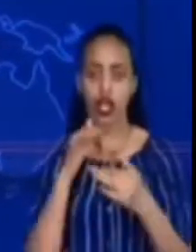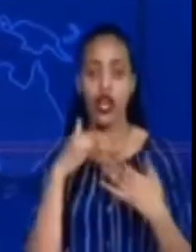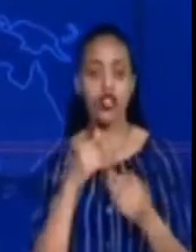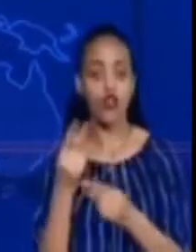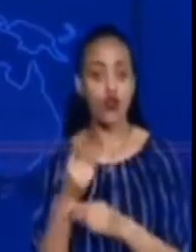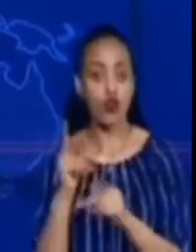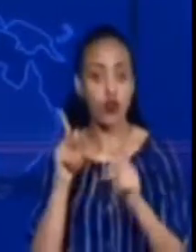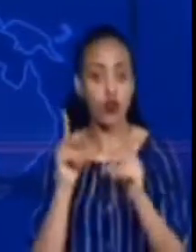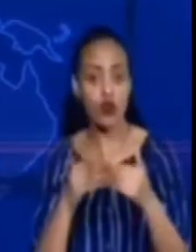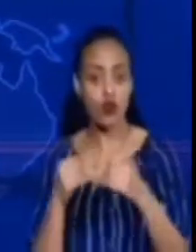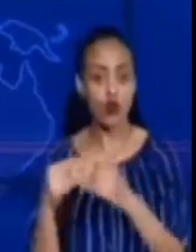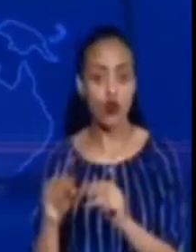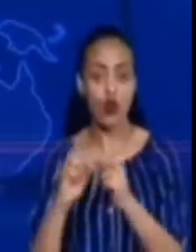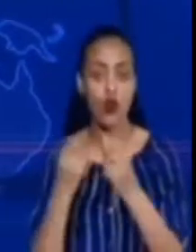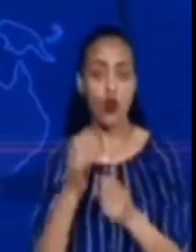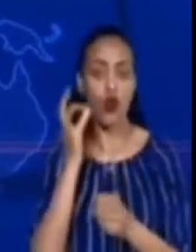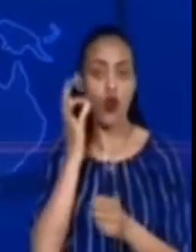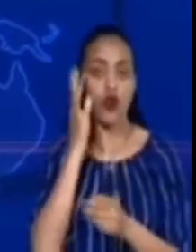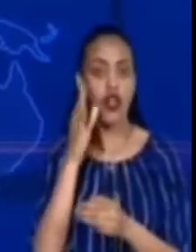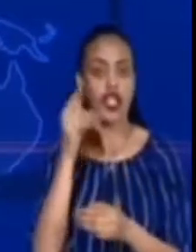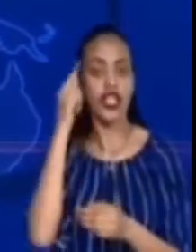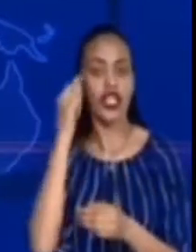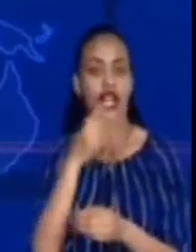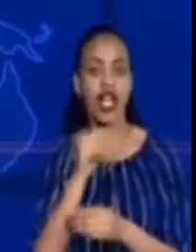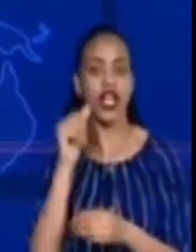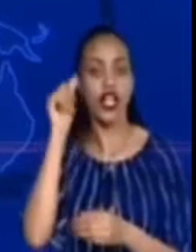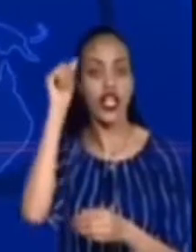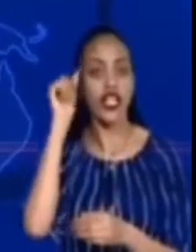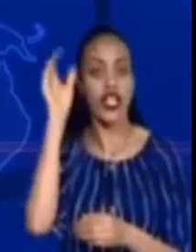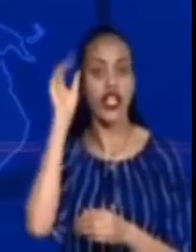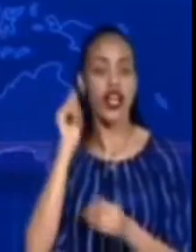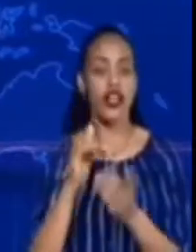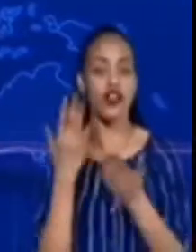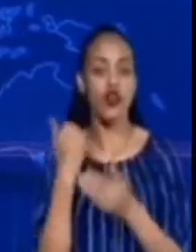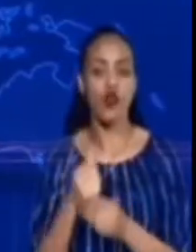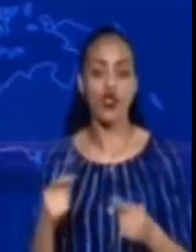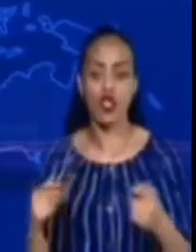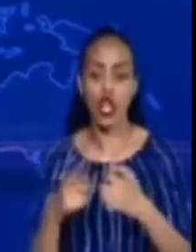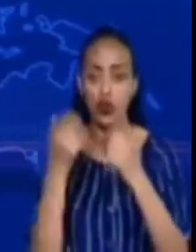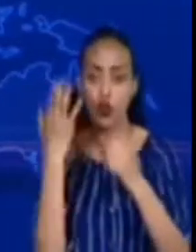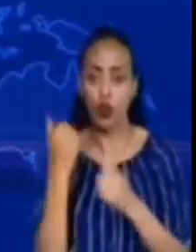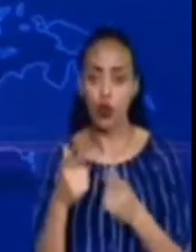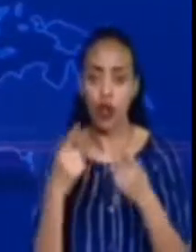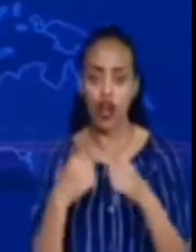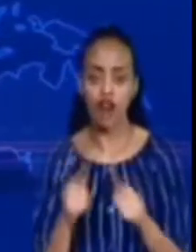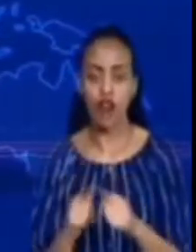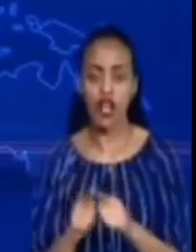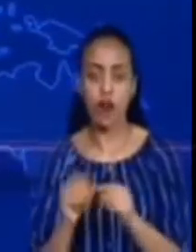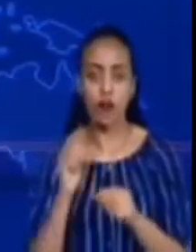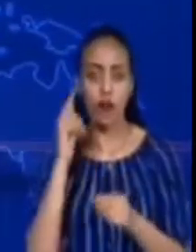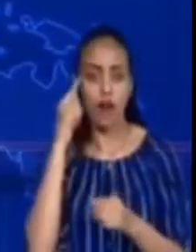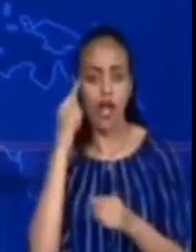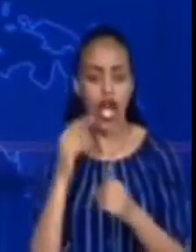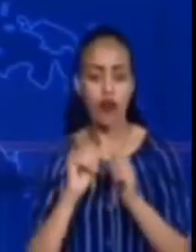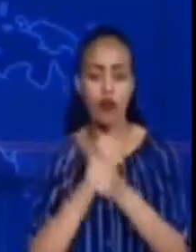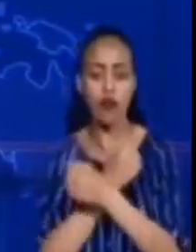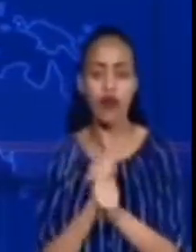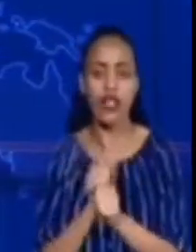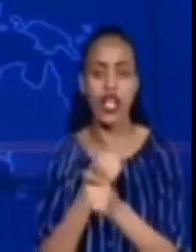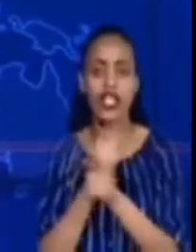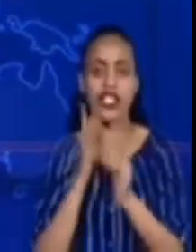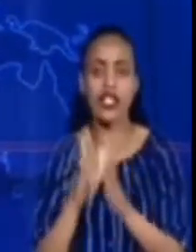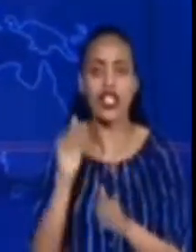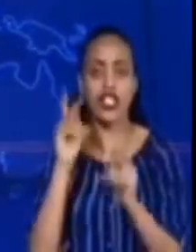እንዲኖሩ ዘረኛ እንዲሆኑ በዘር ሰበብ ጦርነት እንደታወጀባቸው እነሱ ደግሞ በዘር ጦርነት